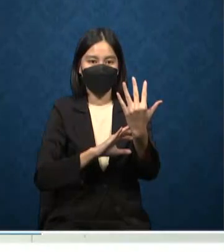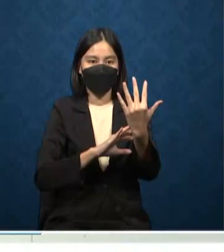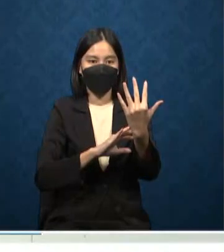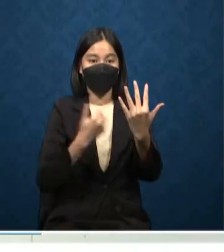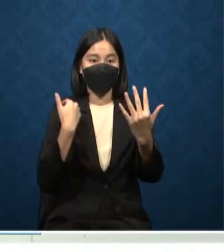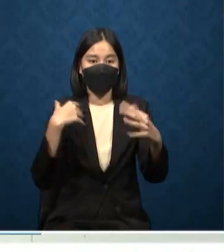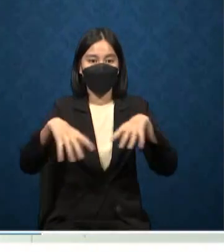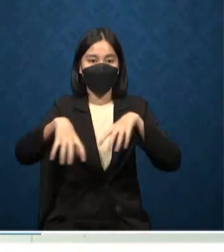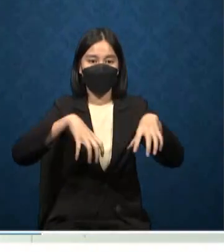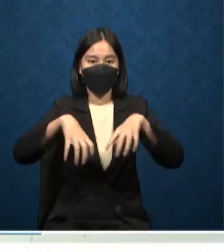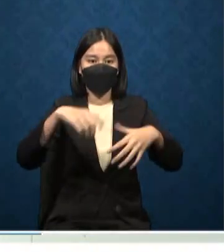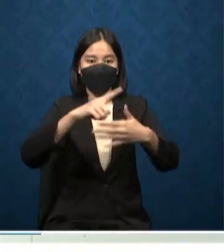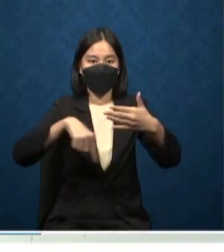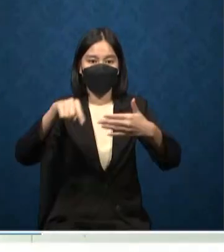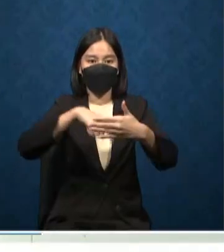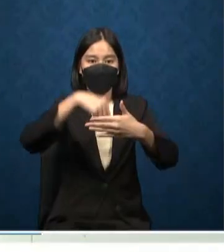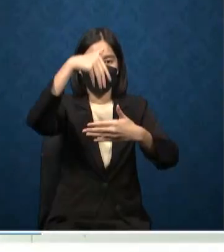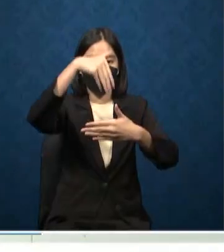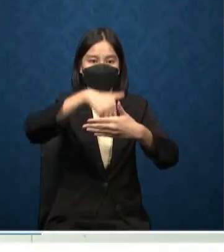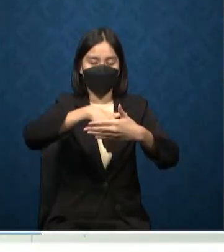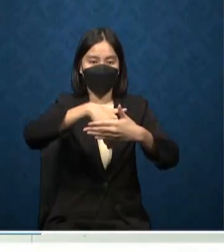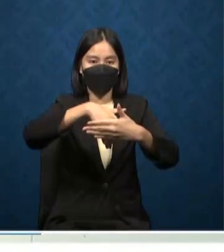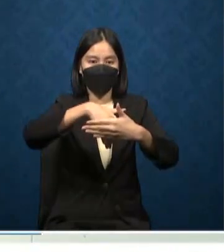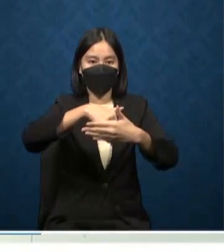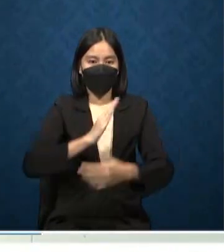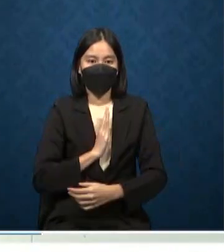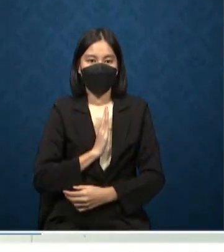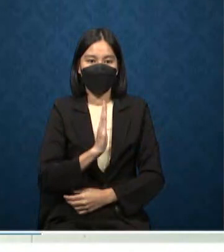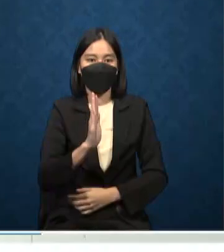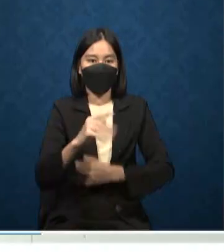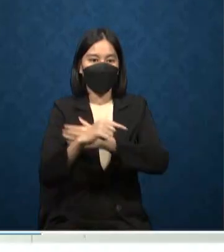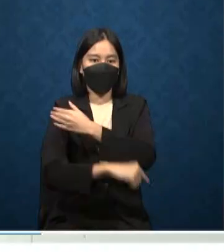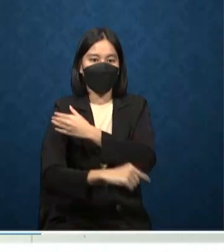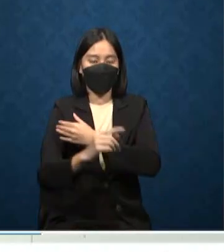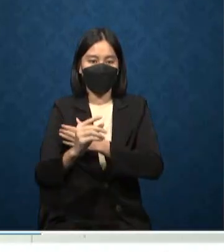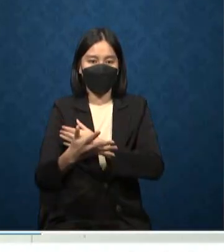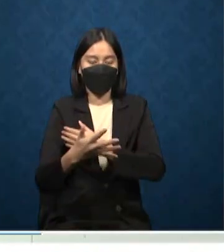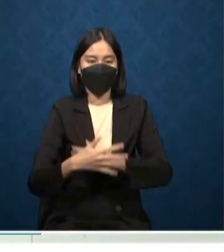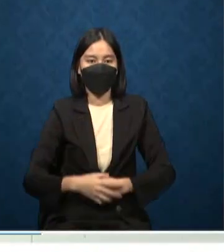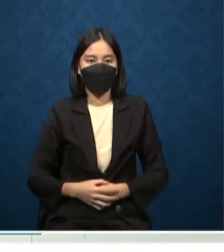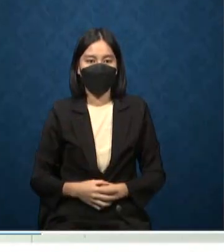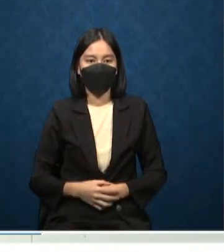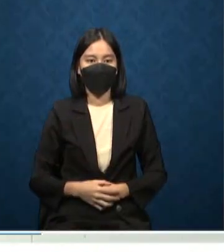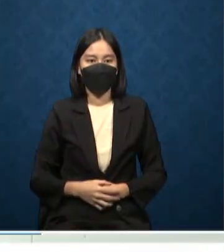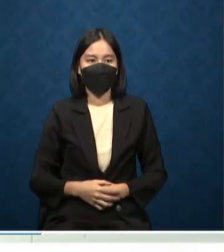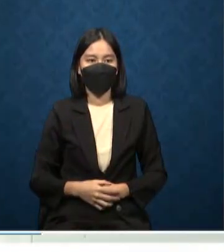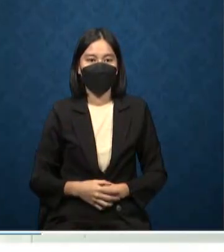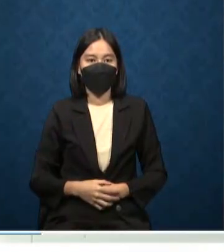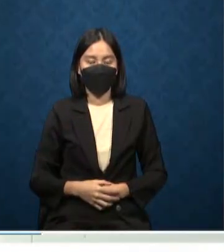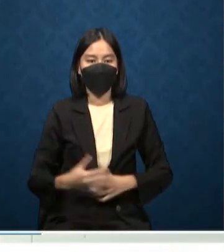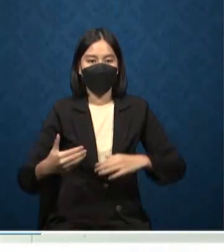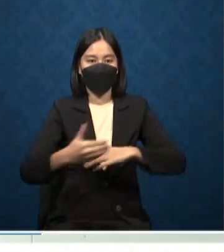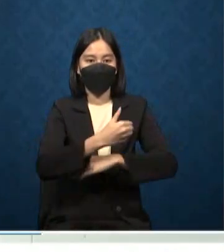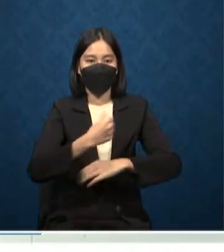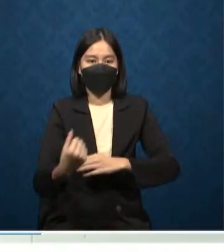การเลือกตั้งให้เป็นไปด้วยความสุจริตและเที่ยงธรรมอันจะนำมาซึ่งความมั่นคงทางการ